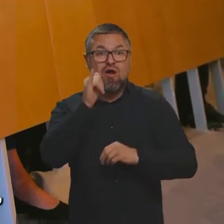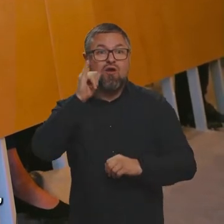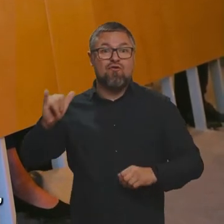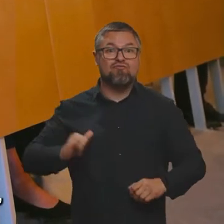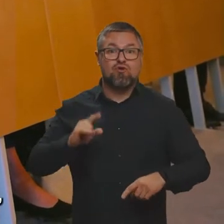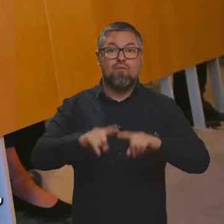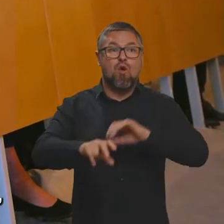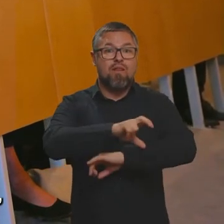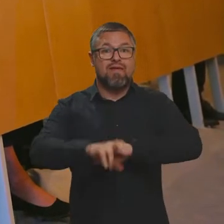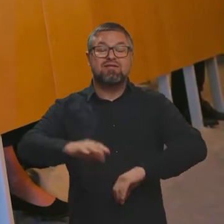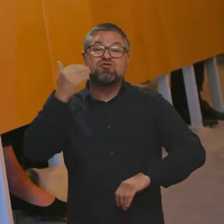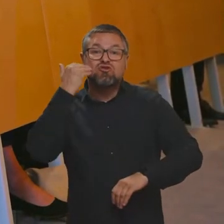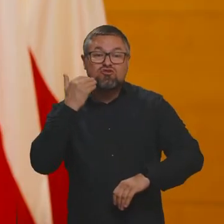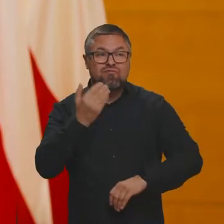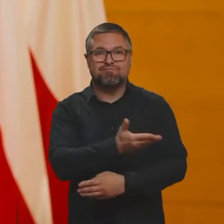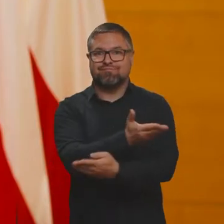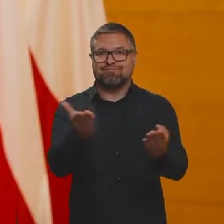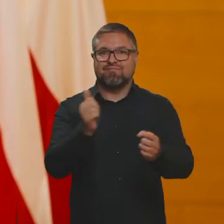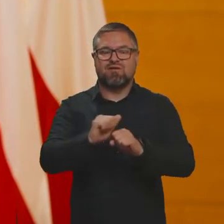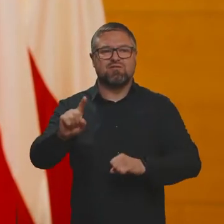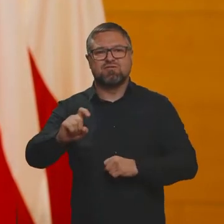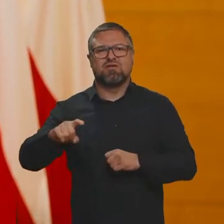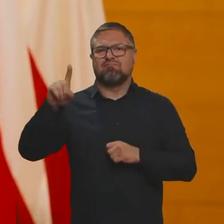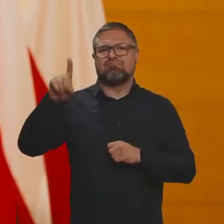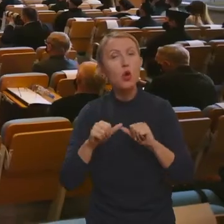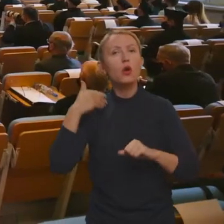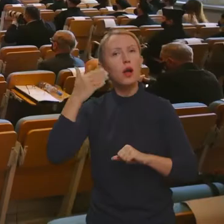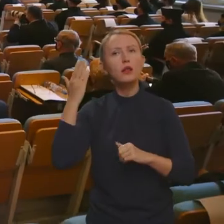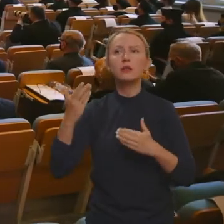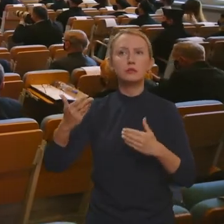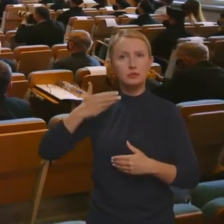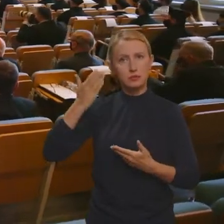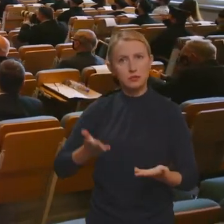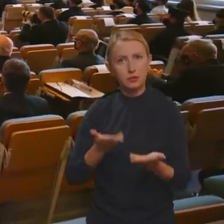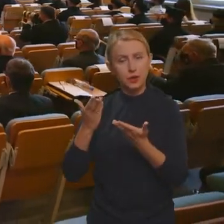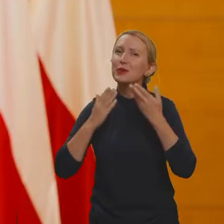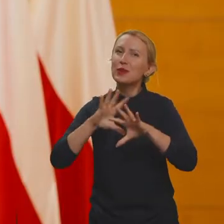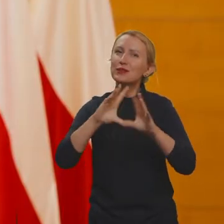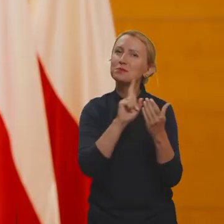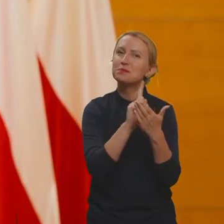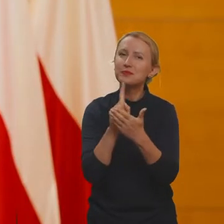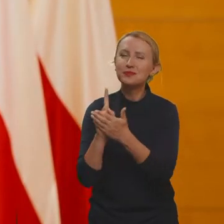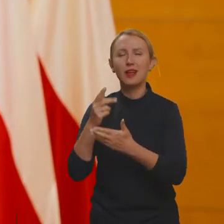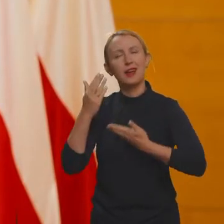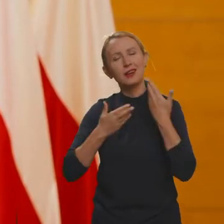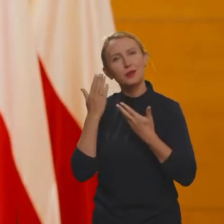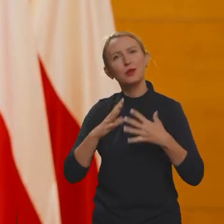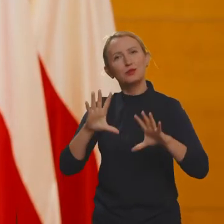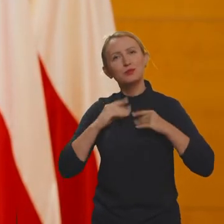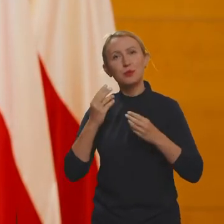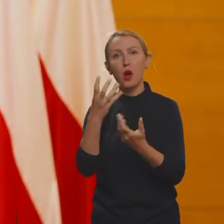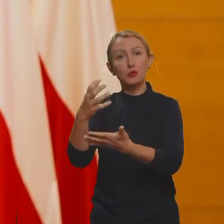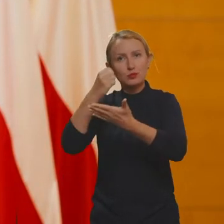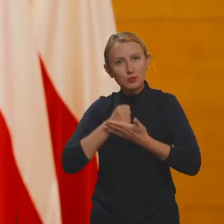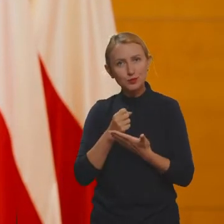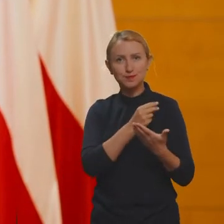i wczoraj Politechniki Częstochowskiej, jesteście elitą tego regionu. Gratuluję wszystkich sukcesów, gratuluję pozyskiwania